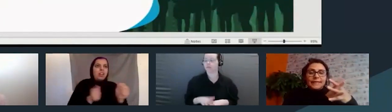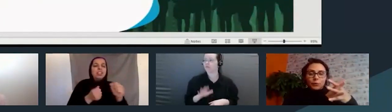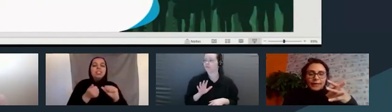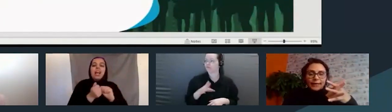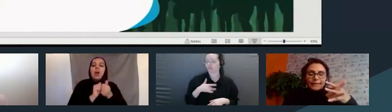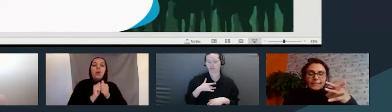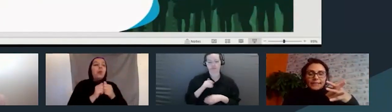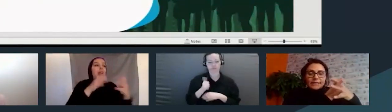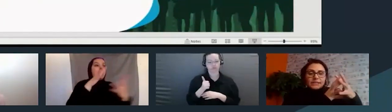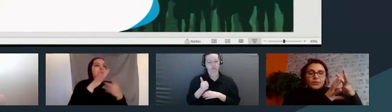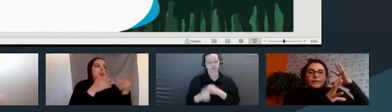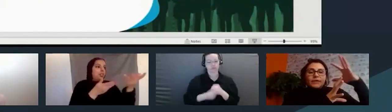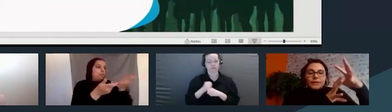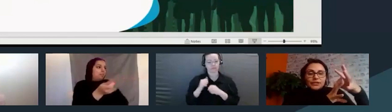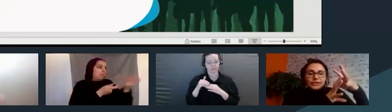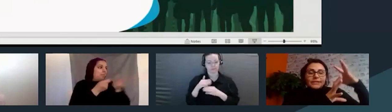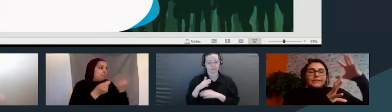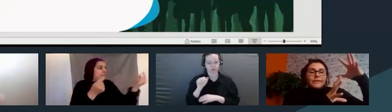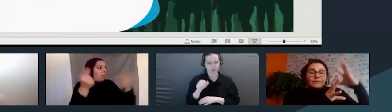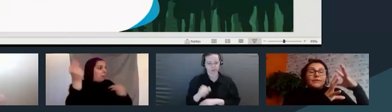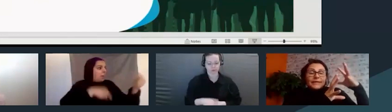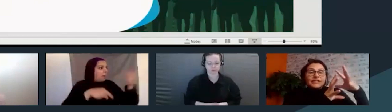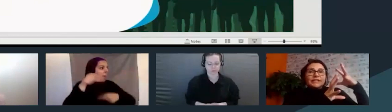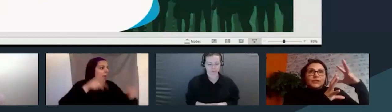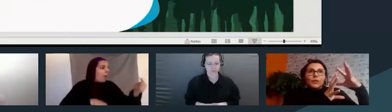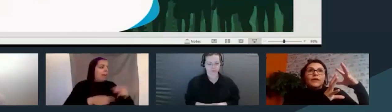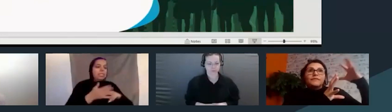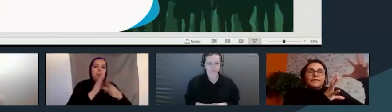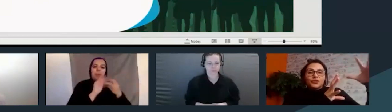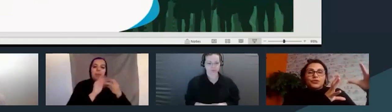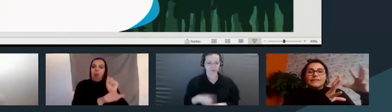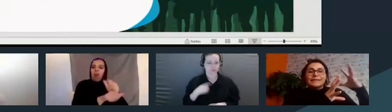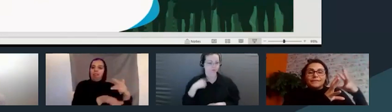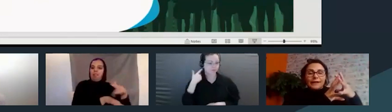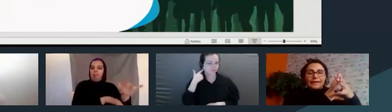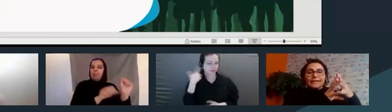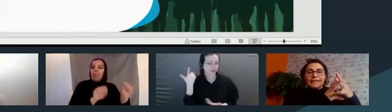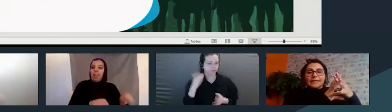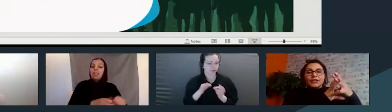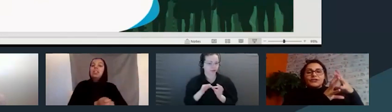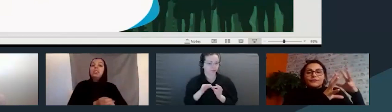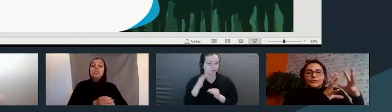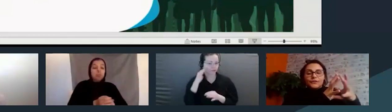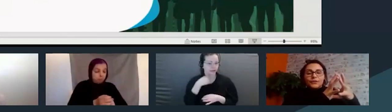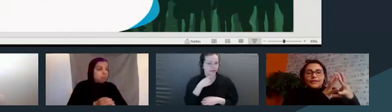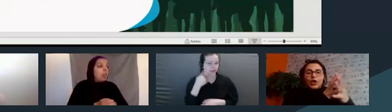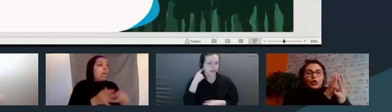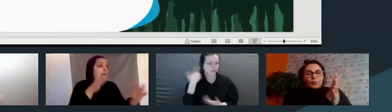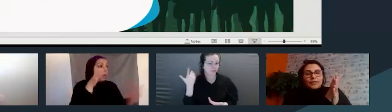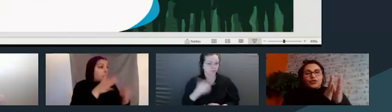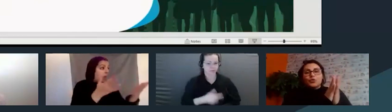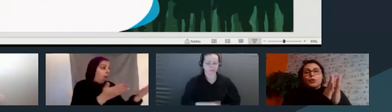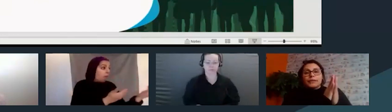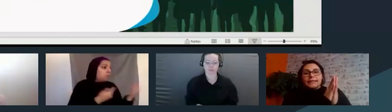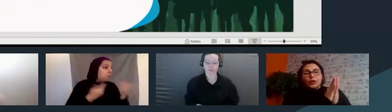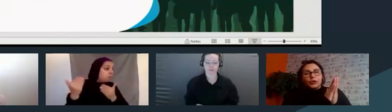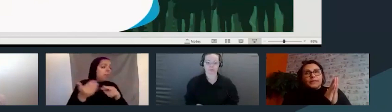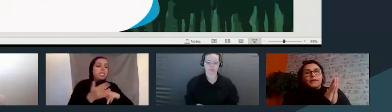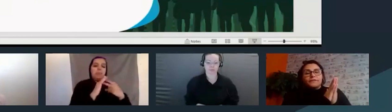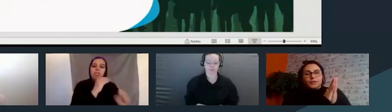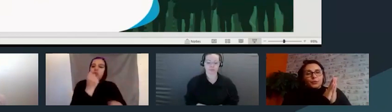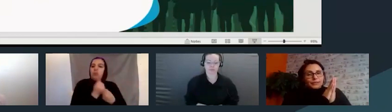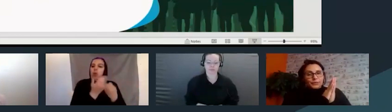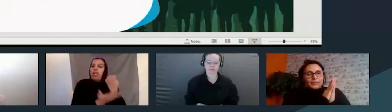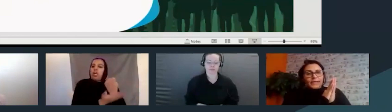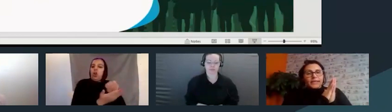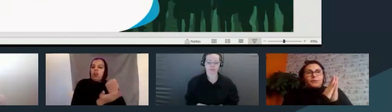immigrants pour combler les pénuries en matière de main-d'œuvre. L'immigration, c'est une solution pour aider avec l'économie de Nouveau-Brunswick. En